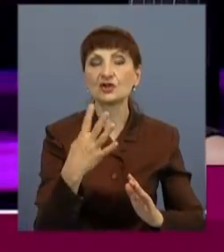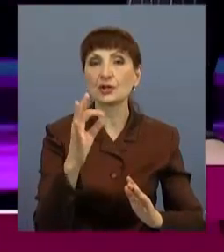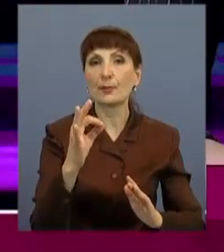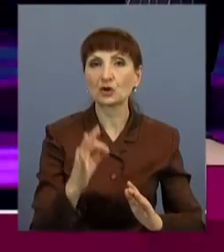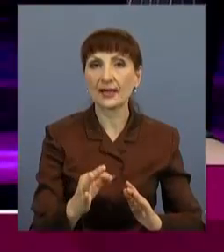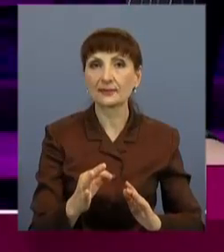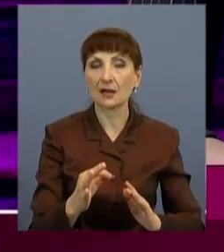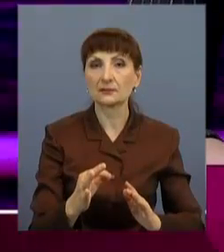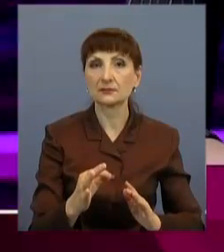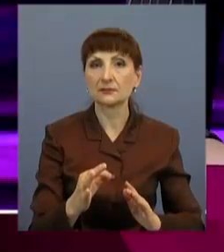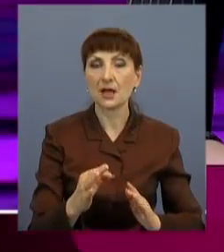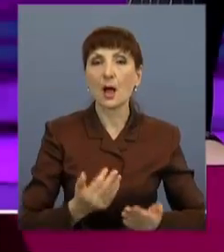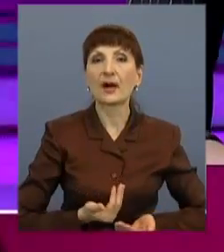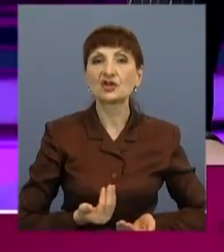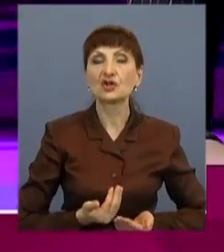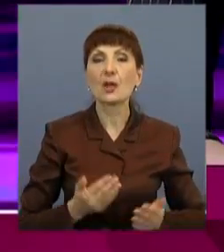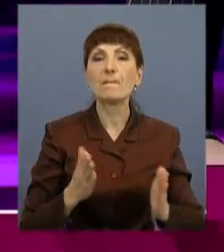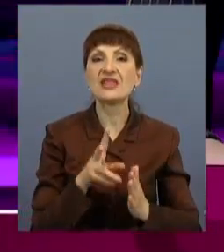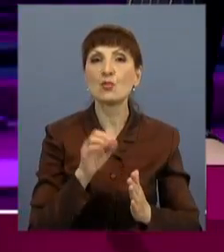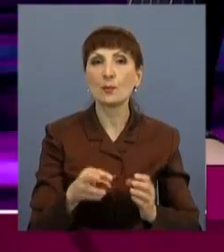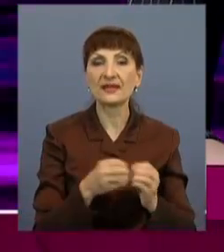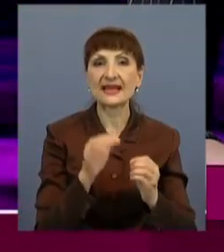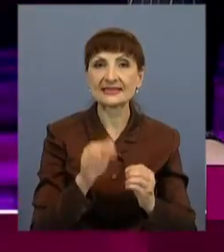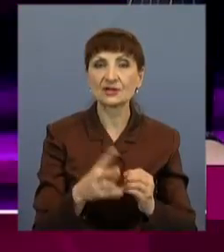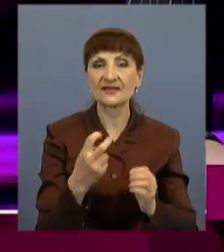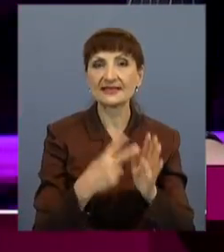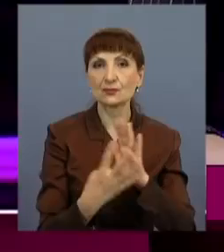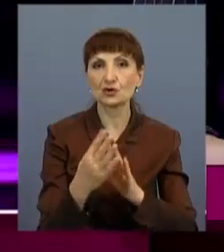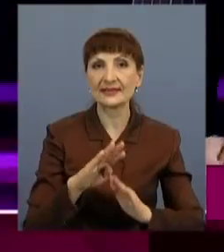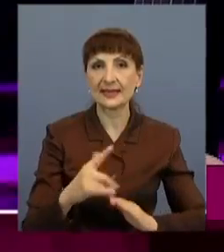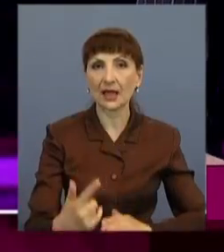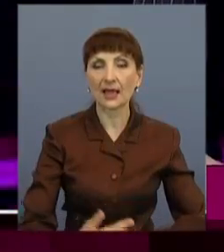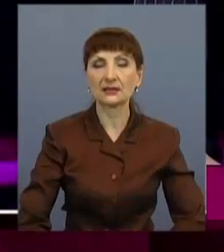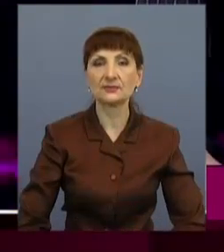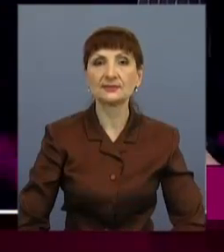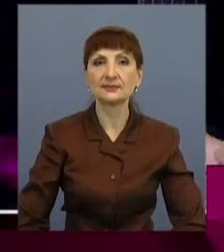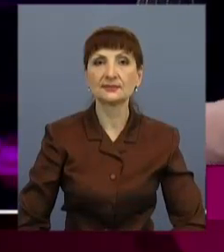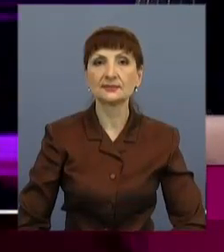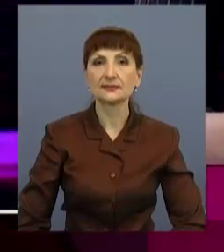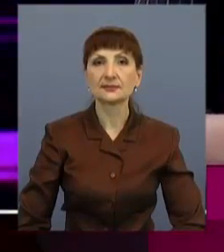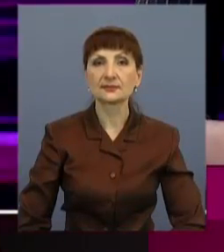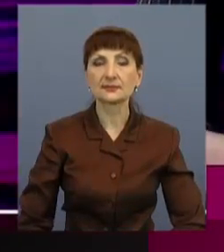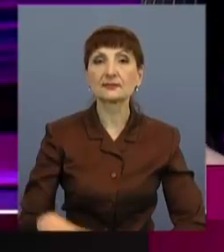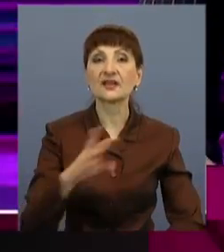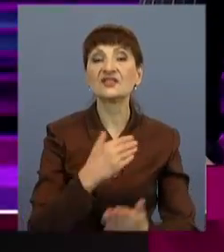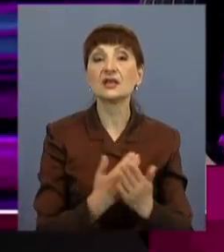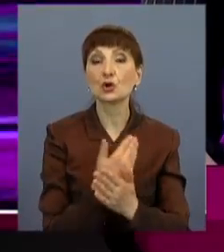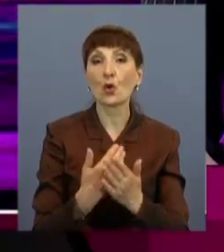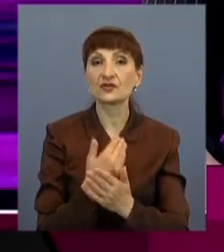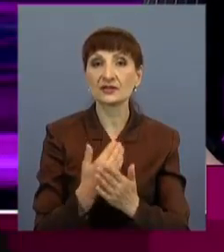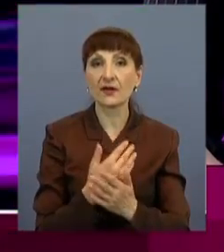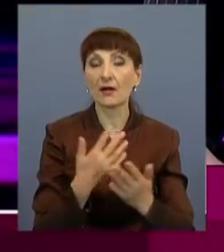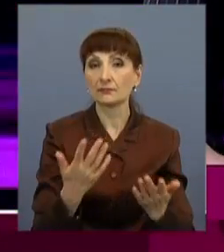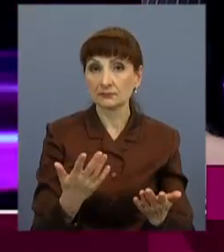54% прожиточного минимума, то есть 15 274 тенге. Ну, все эти новшества наверняка